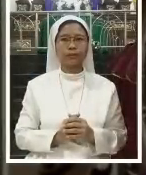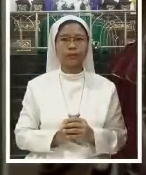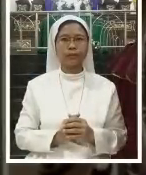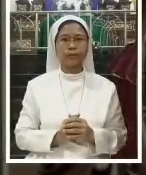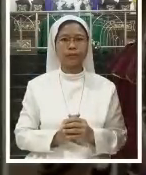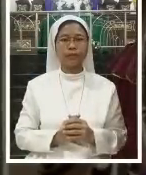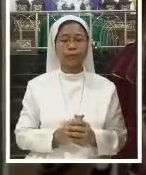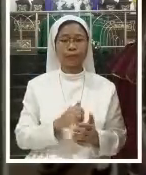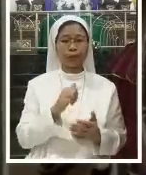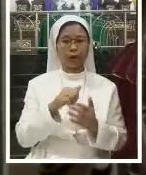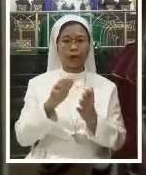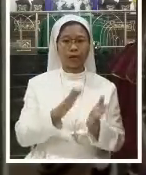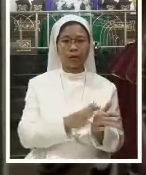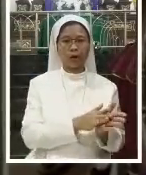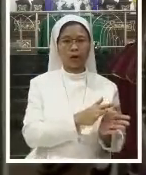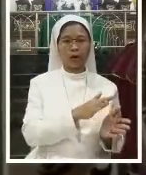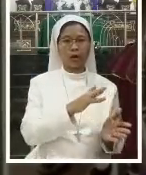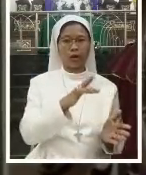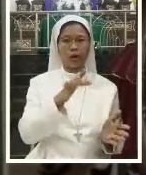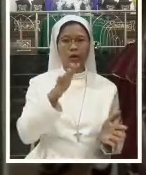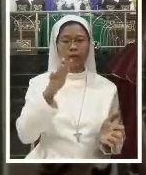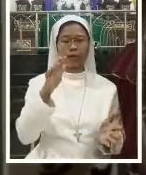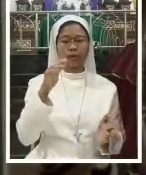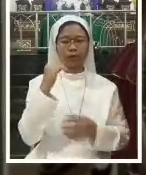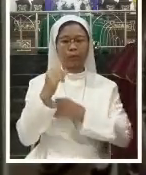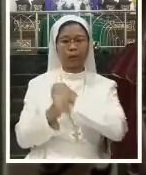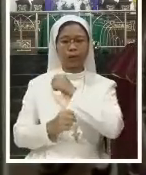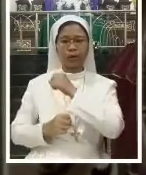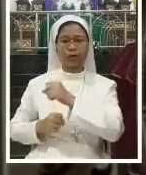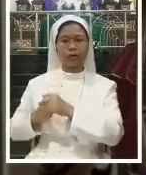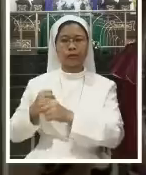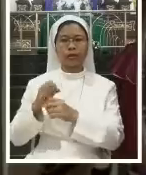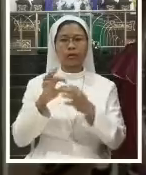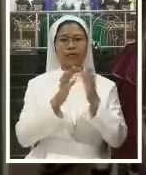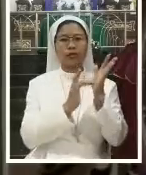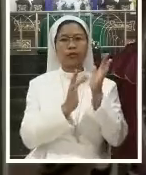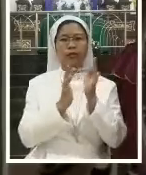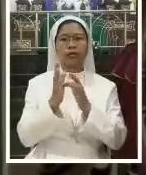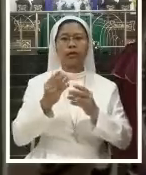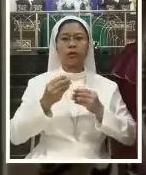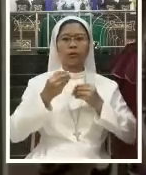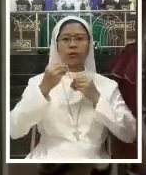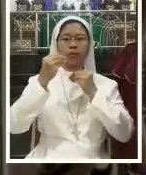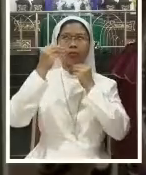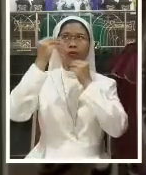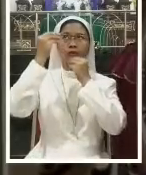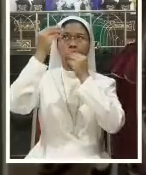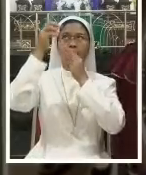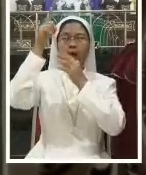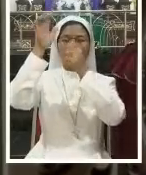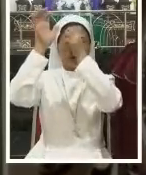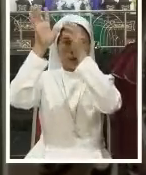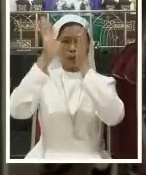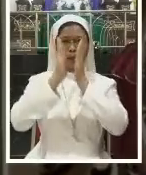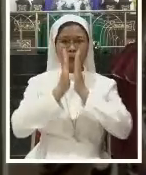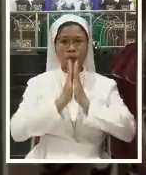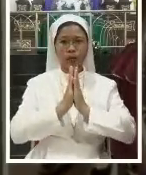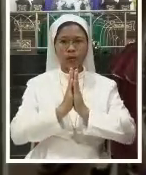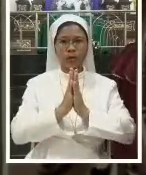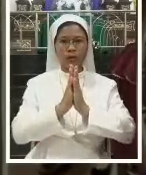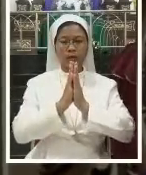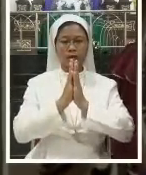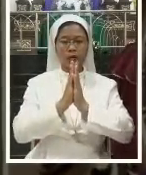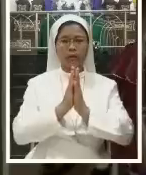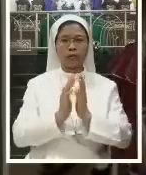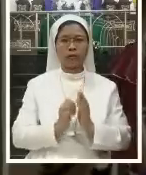Sa kamurawayan kang sa iyang pasyon, nagdulot si Kristo nin mga pamibi sa iyang langit noon